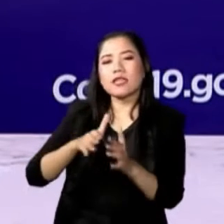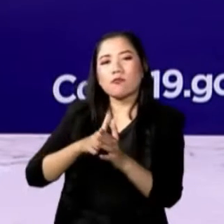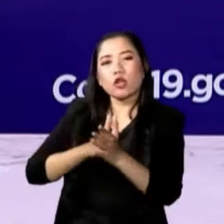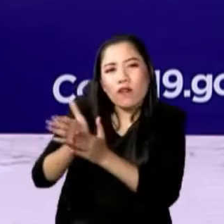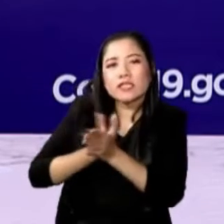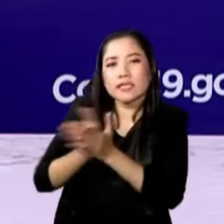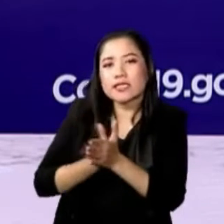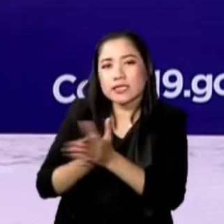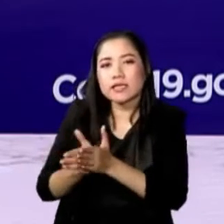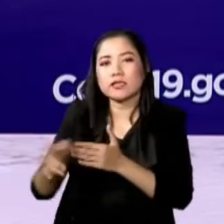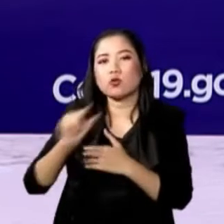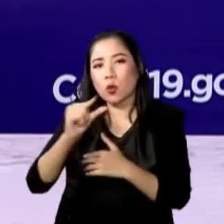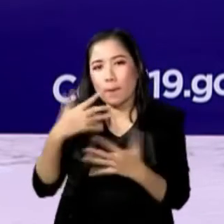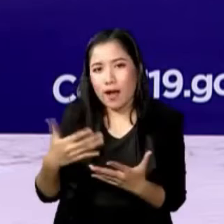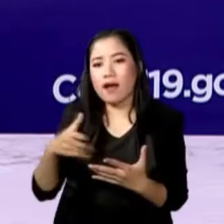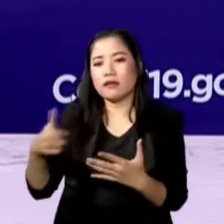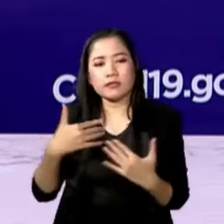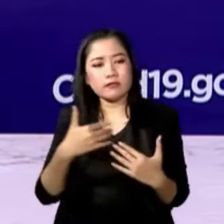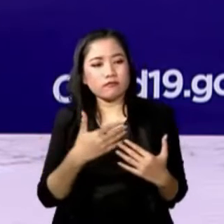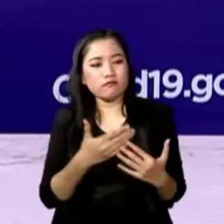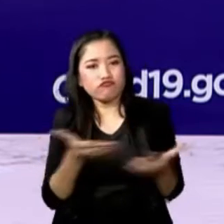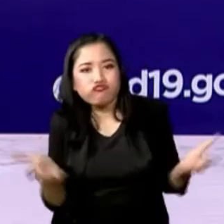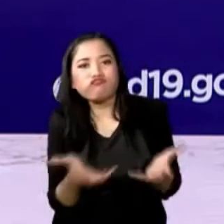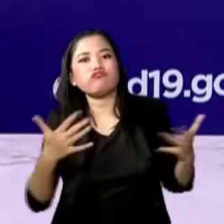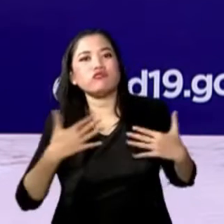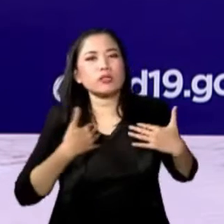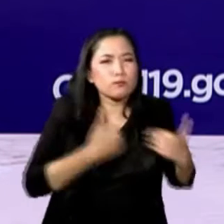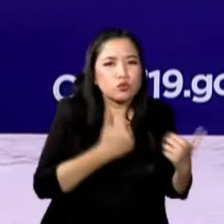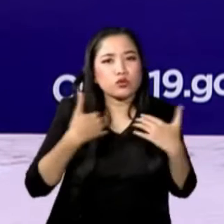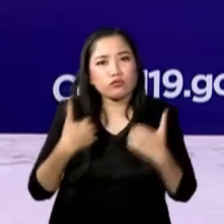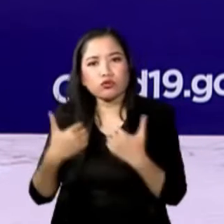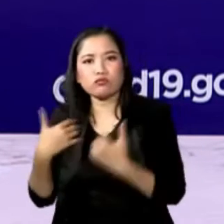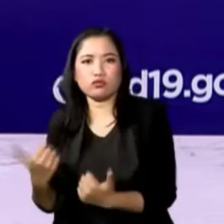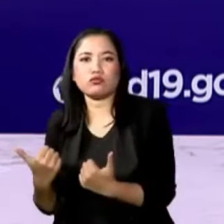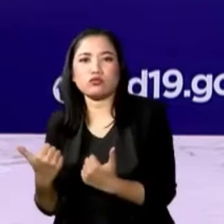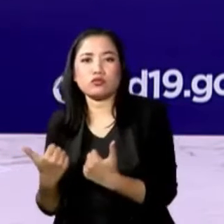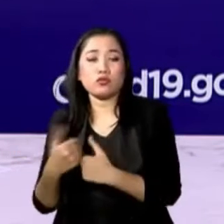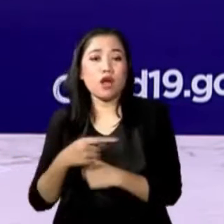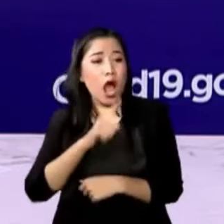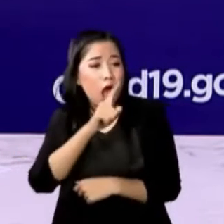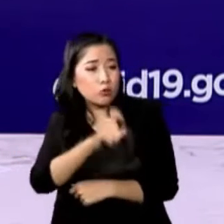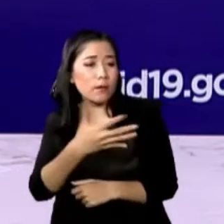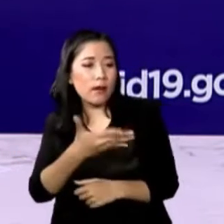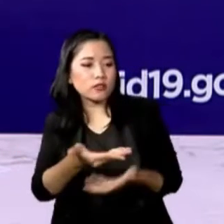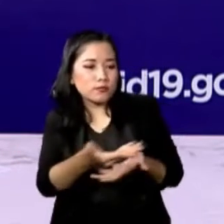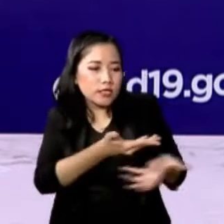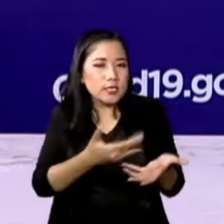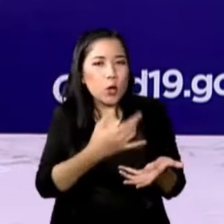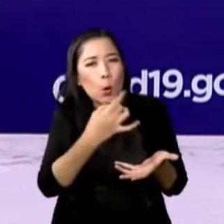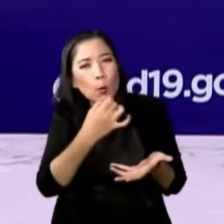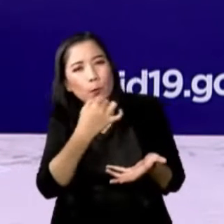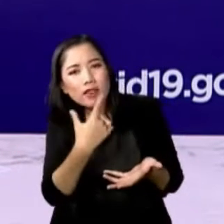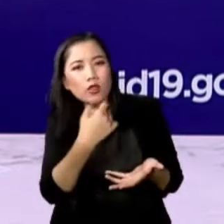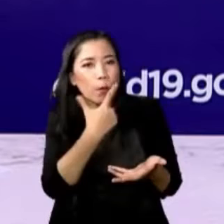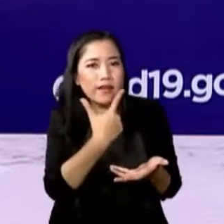yang terbaik dalam meningkatkan angka kesembuhan mingguan. Pastikan bahwa treatment yang diberikan kepada pasien